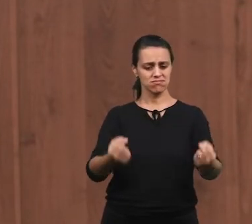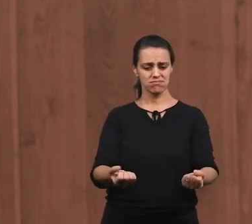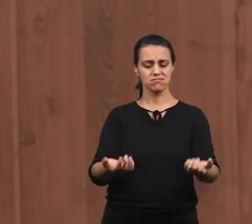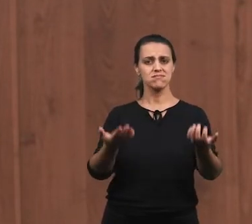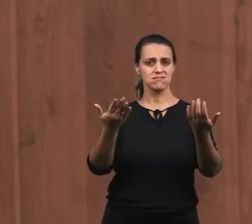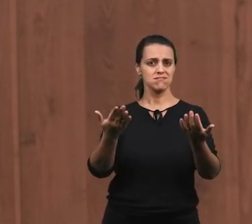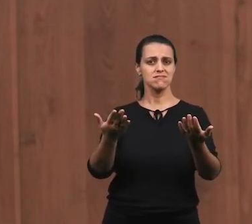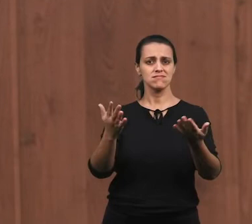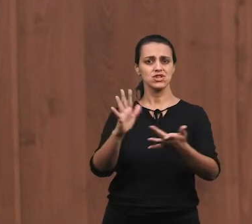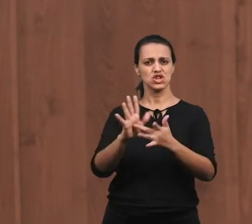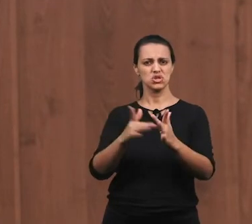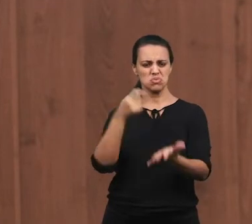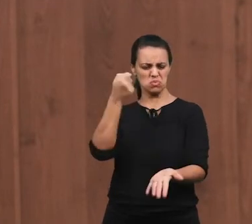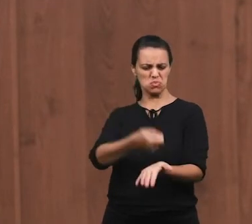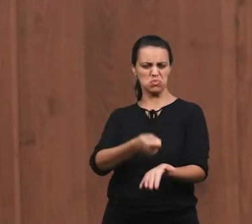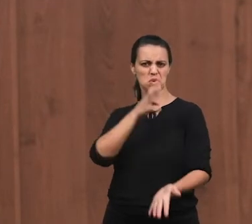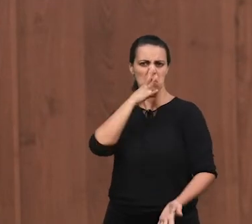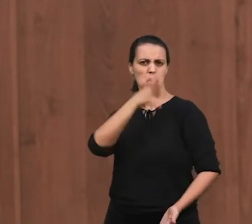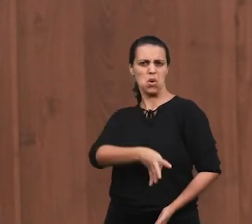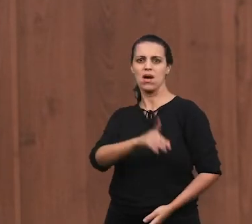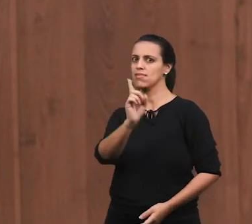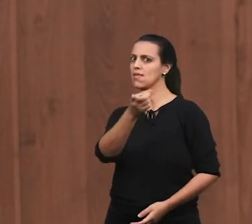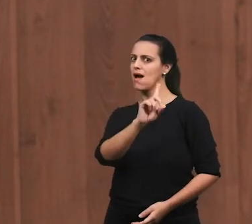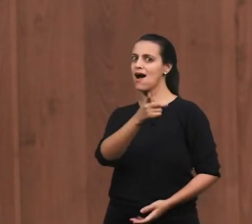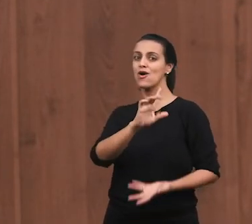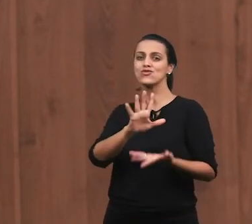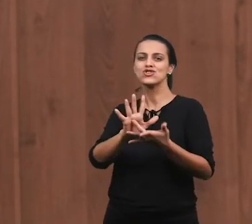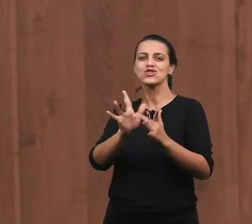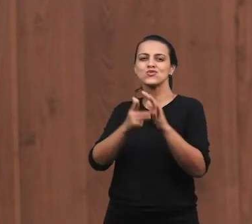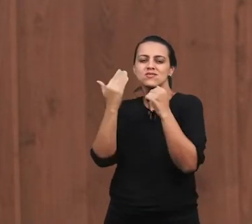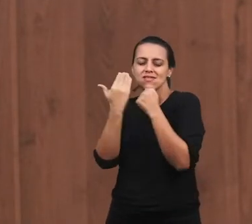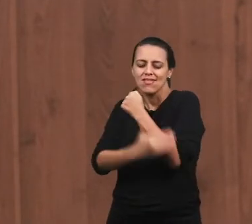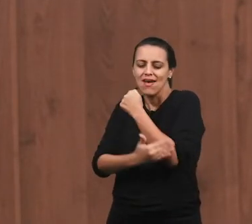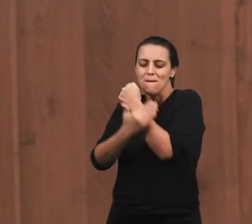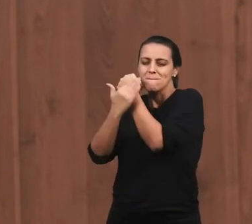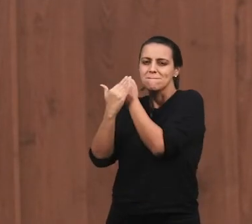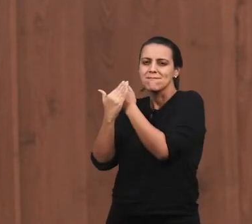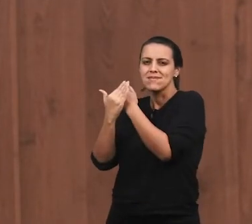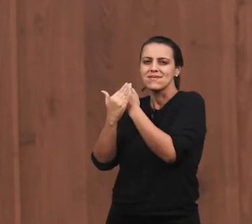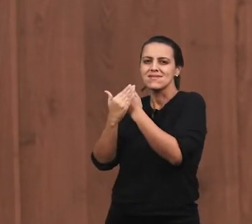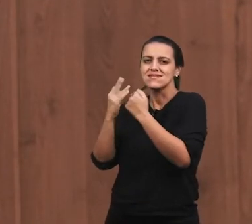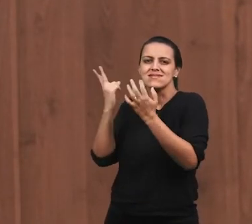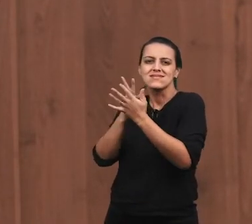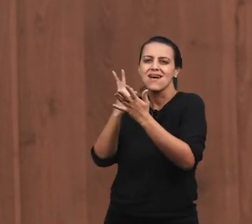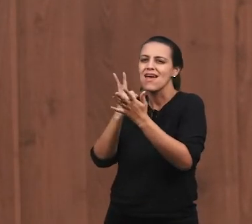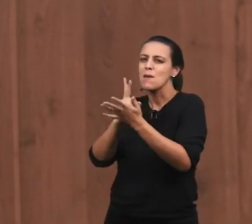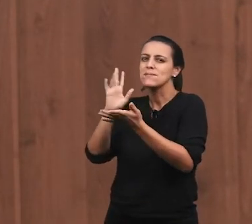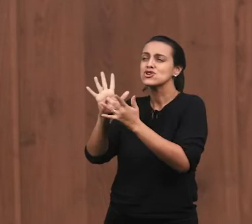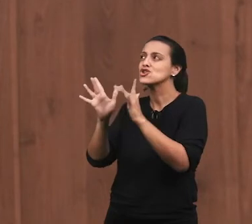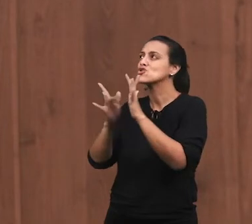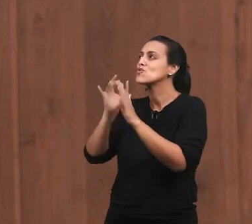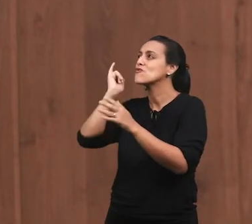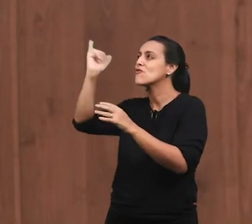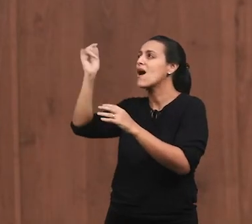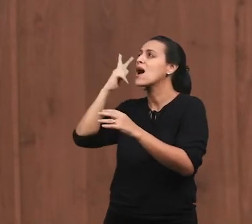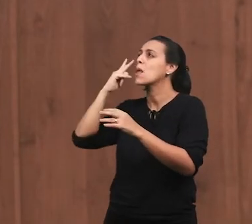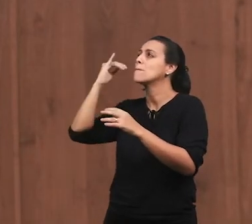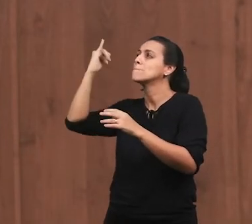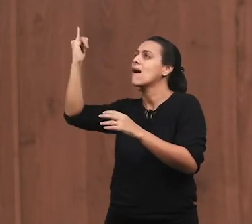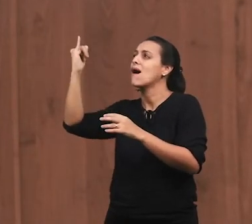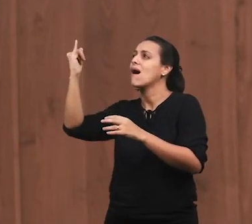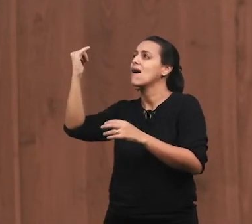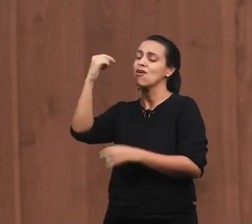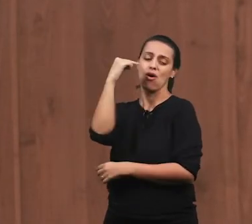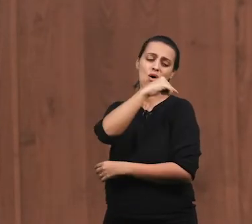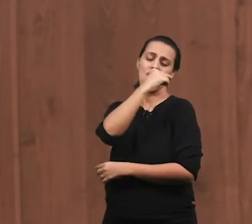нам чудеса Божии. Церковь, как тело Христово, которое поддерживается хлебом живым,